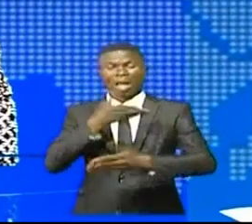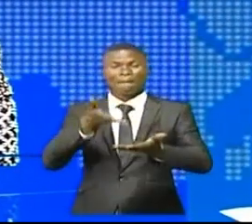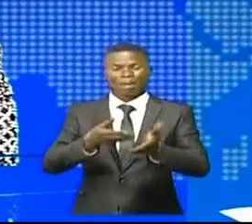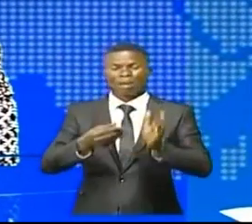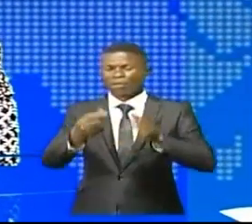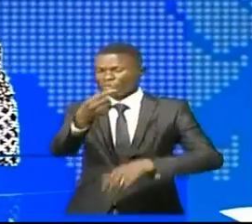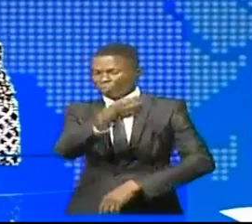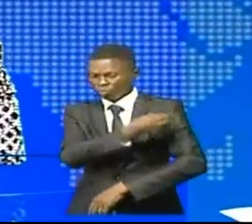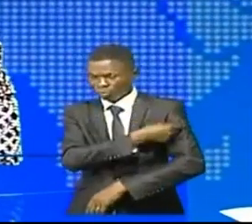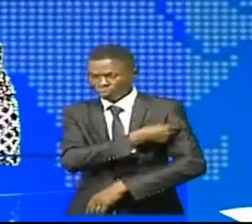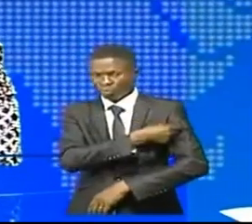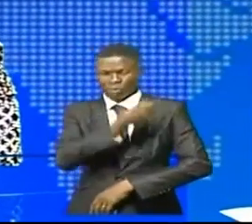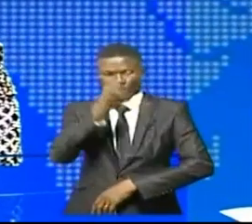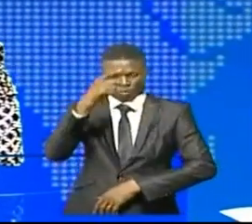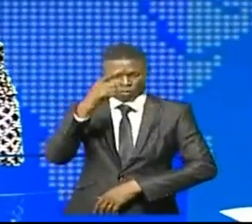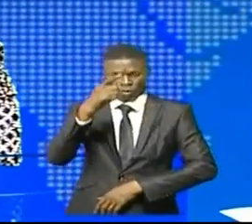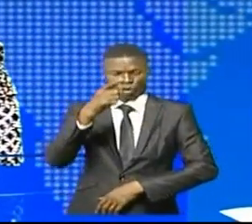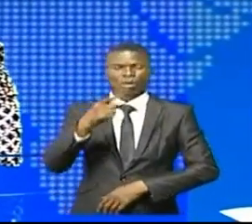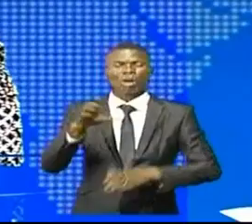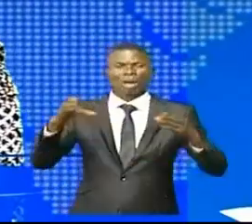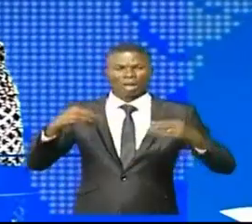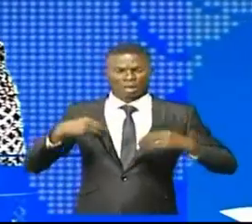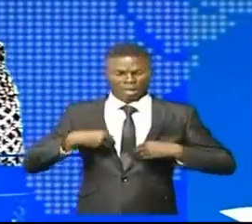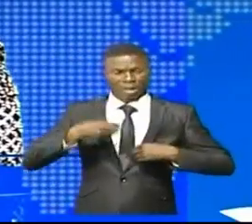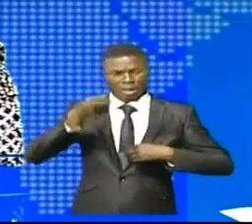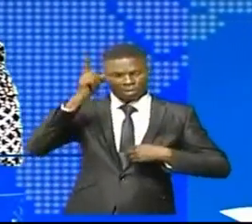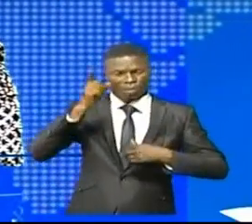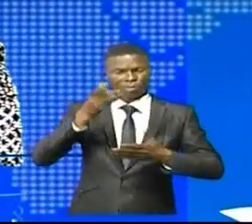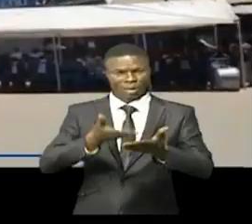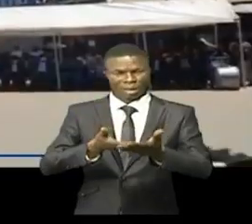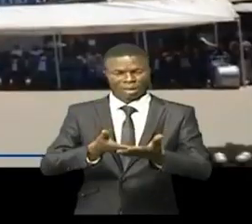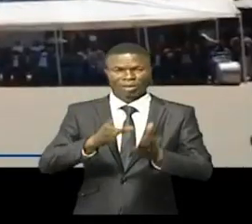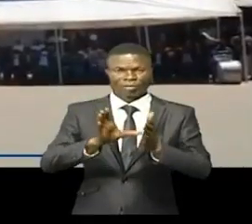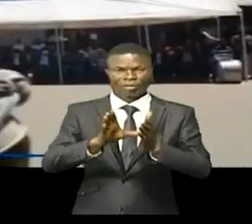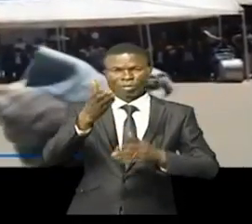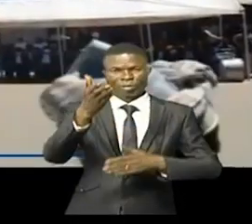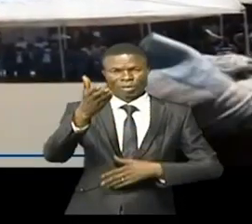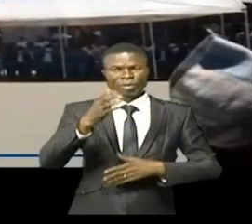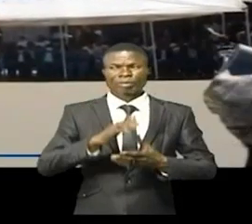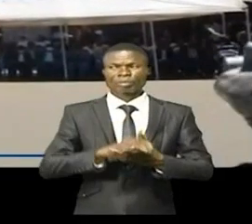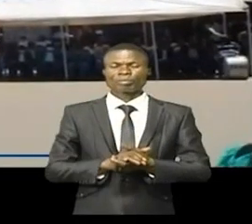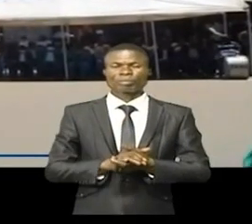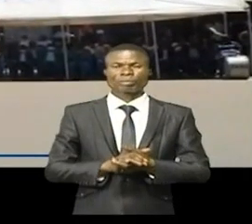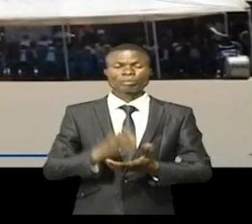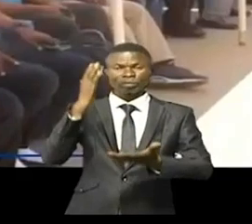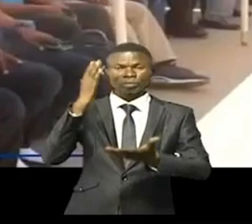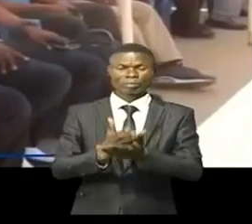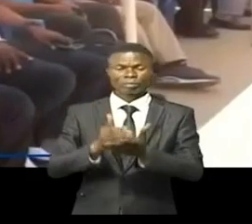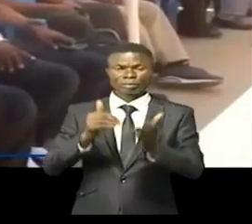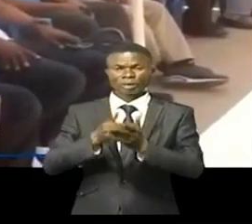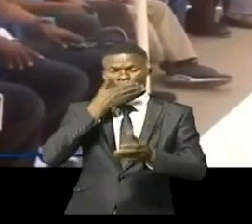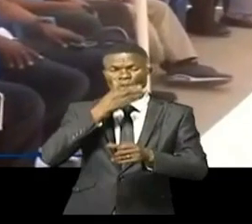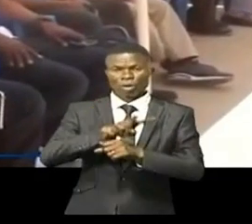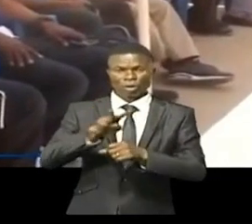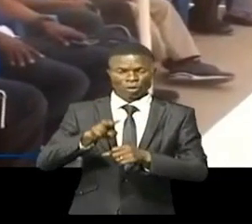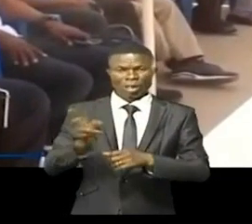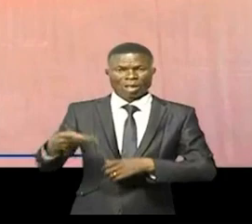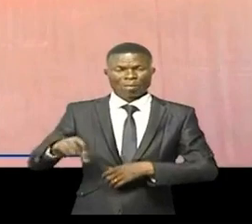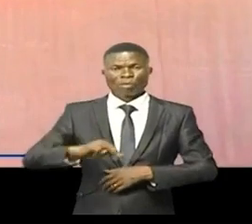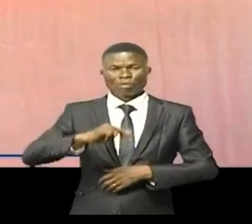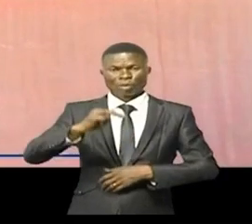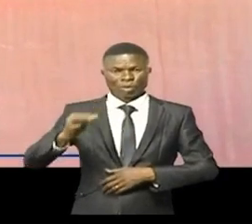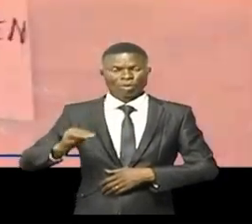de vaccination en se faisant vacciner à sa première dose. Lutte contre la COVID-19, la province du